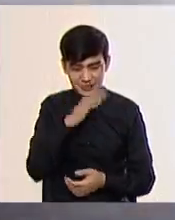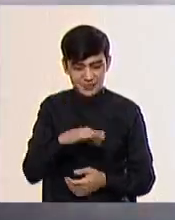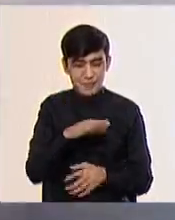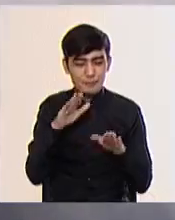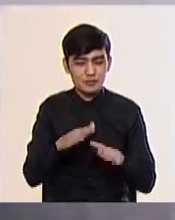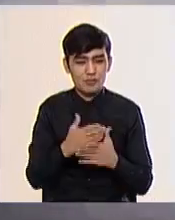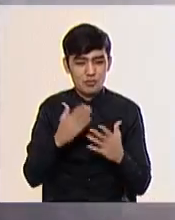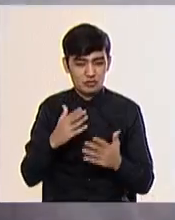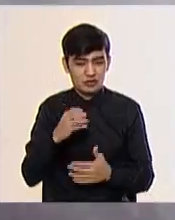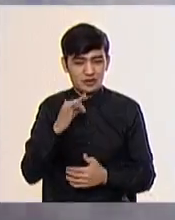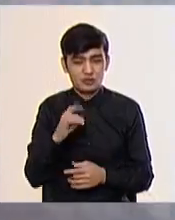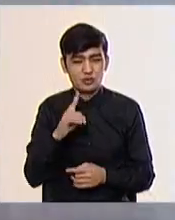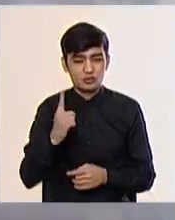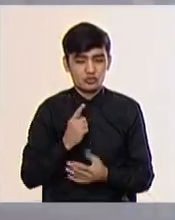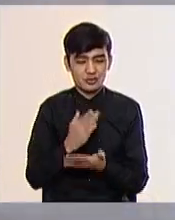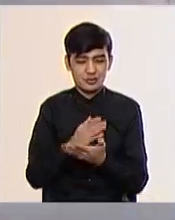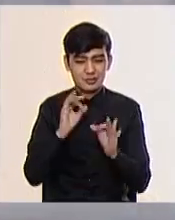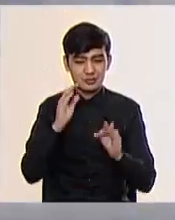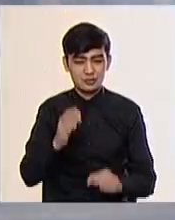Что нас ждет, расскажет Нина Шапо.